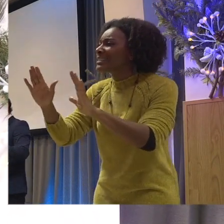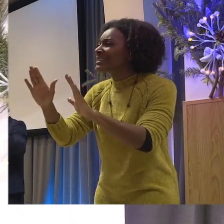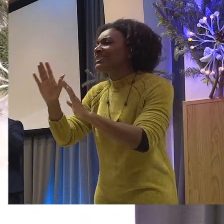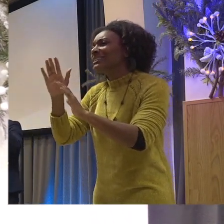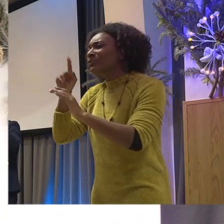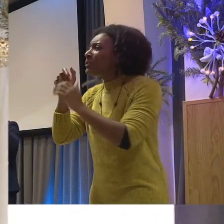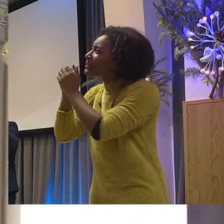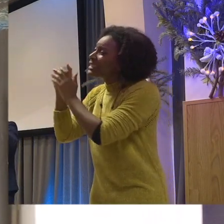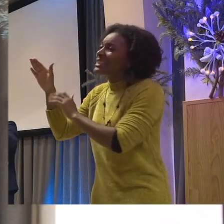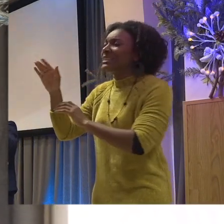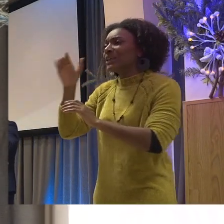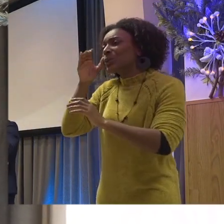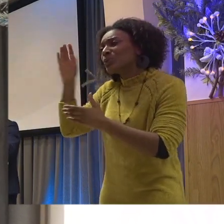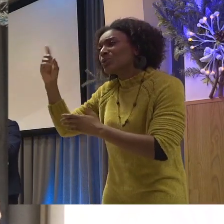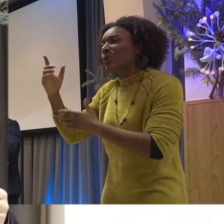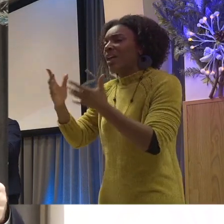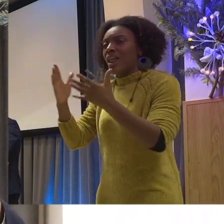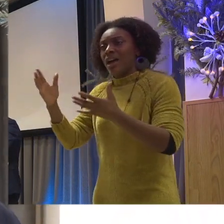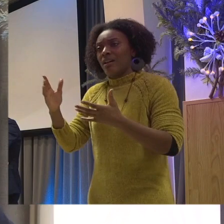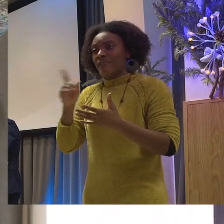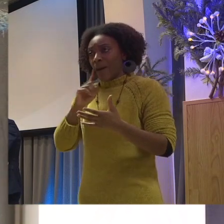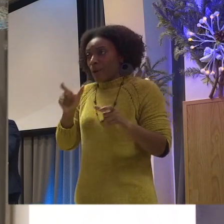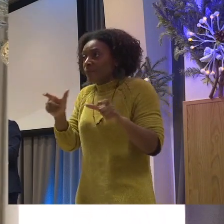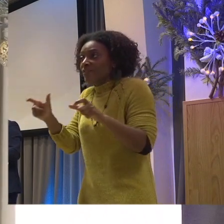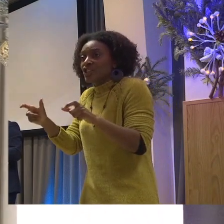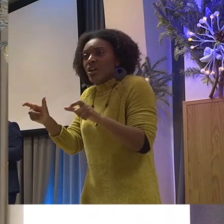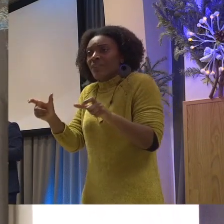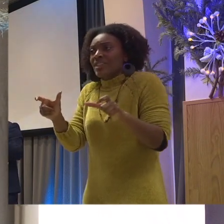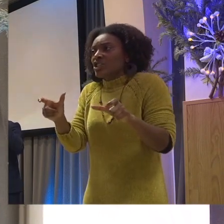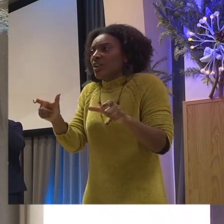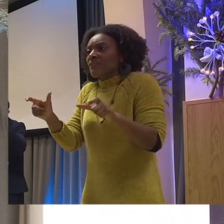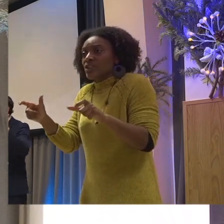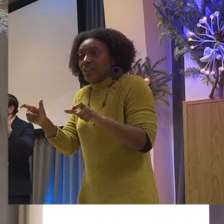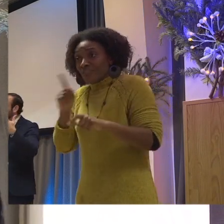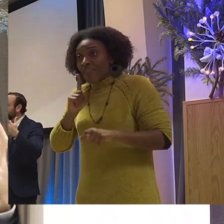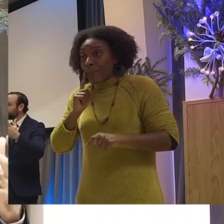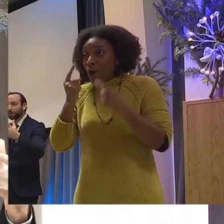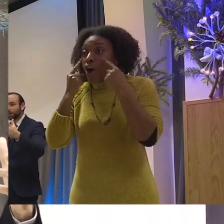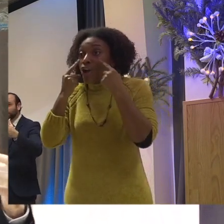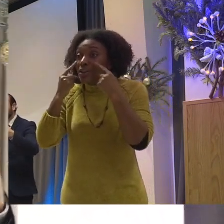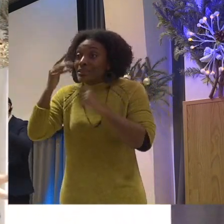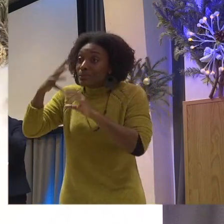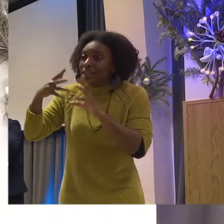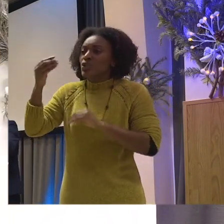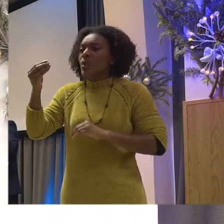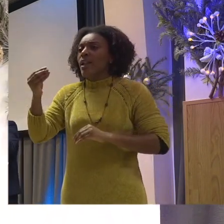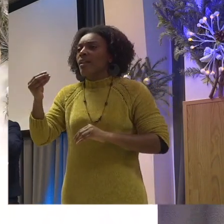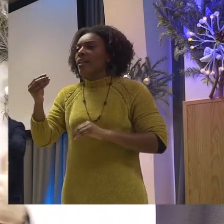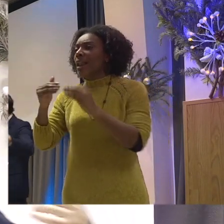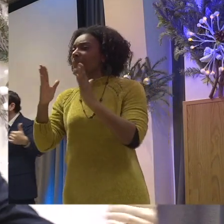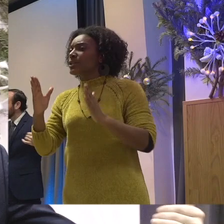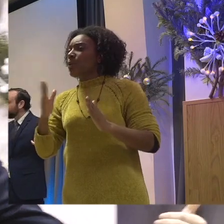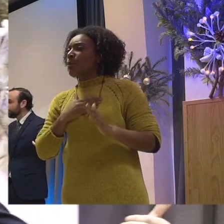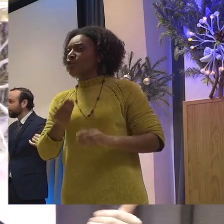parce que vous avez cette onction sur vous d'être des vigilantes, vous avez cet œil spirituel pour voir que quelqu'un dans votre maison est en